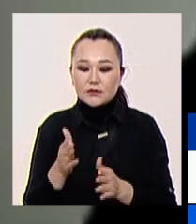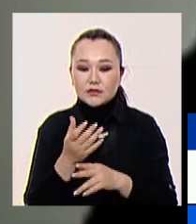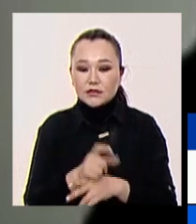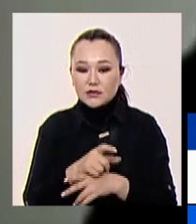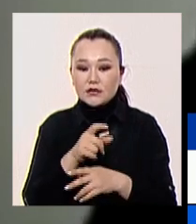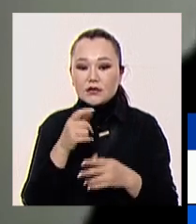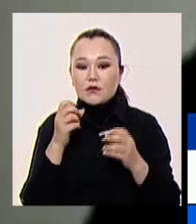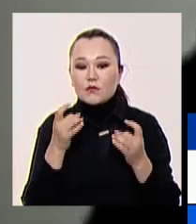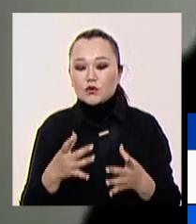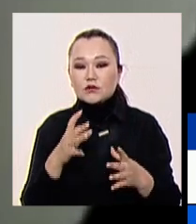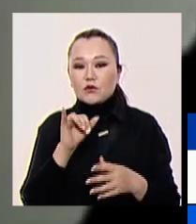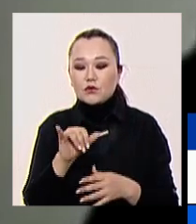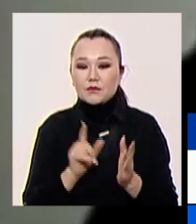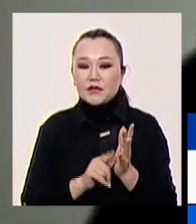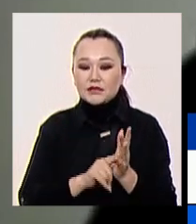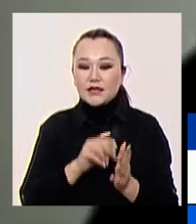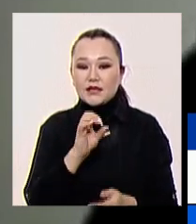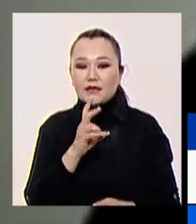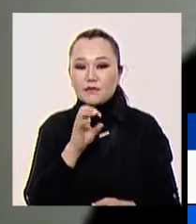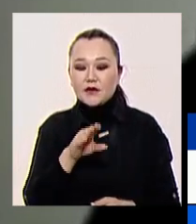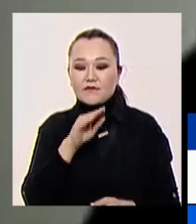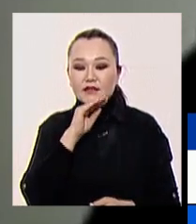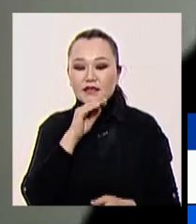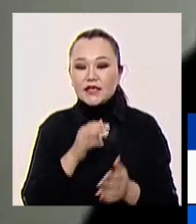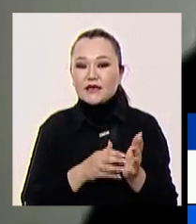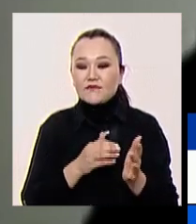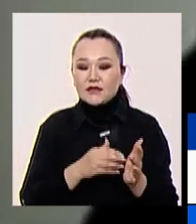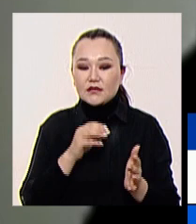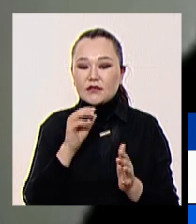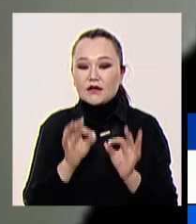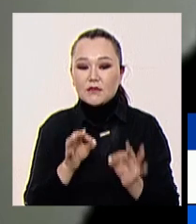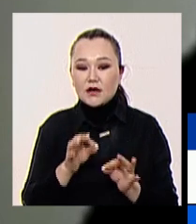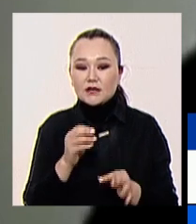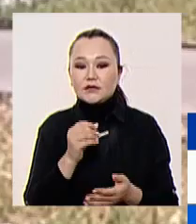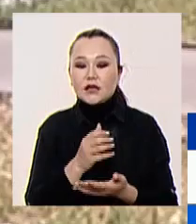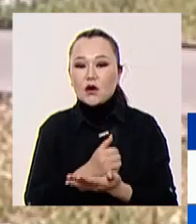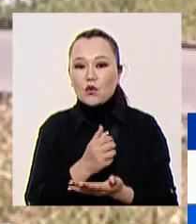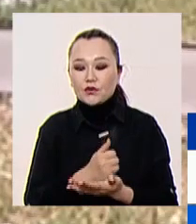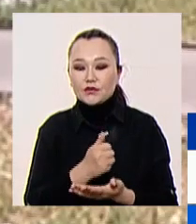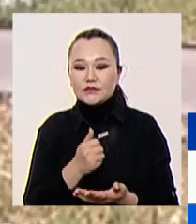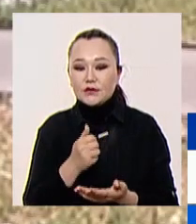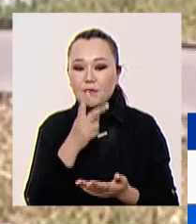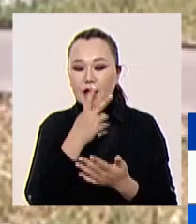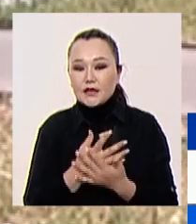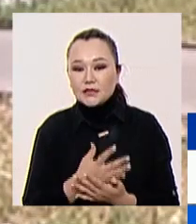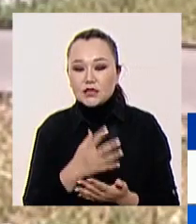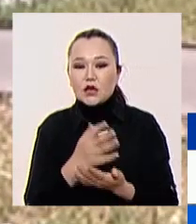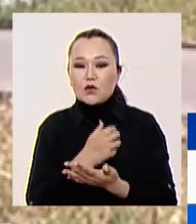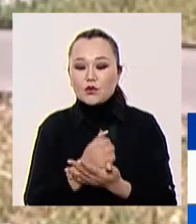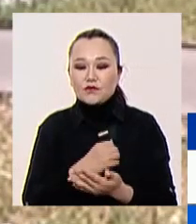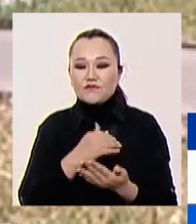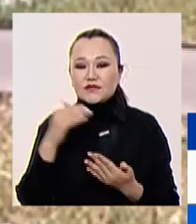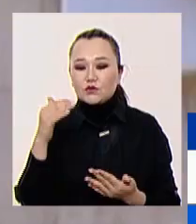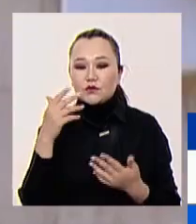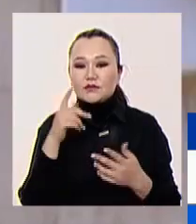просто у МПФ недостаточно инструментов, чтобы вложить и получить нормальную инвестиционную доходность. Доходность высокая там,